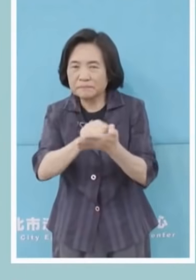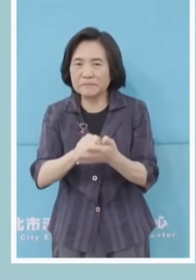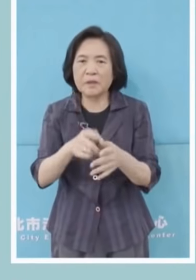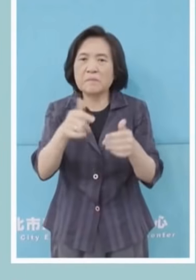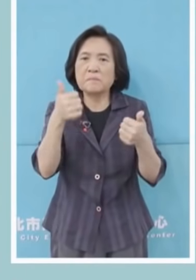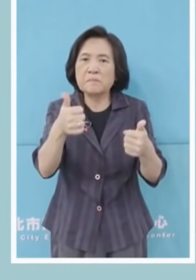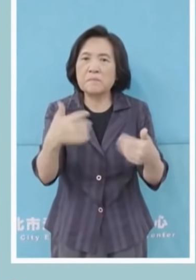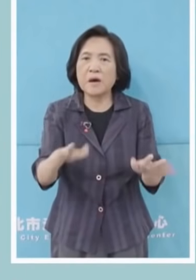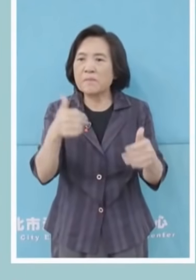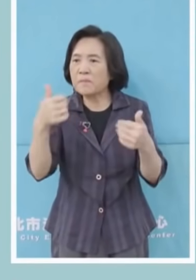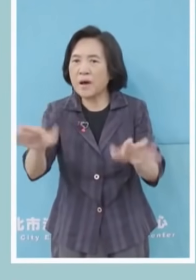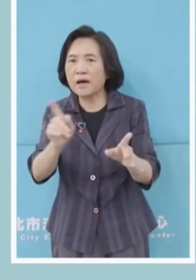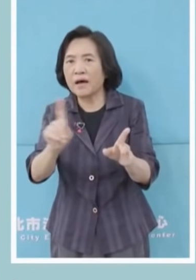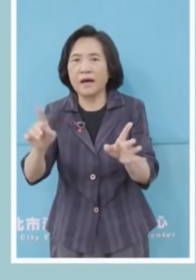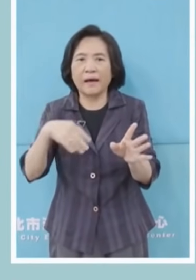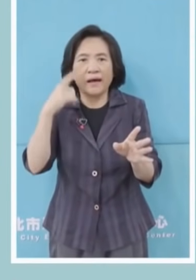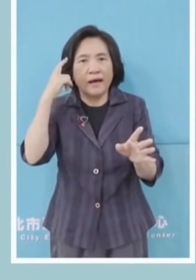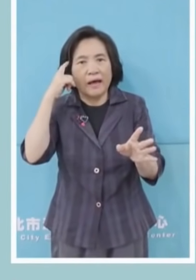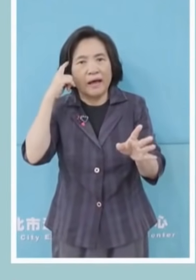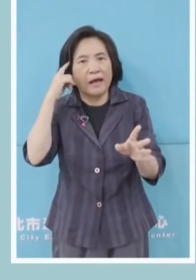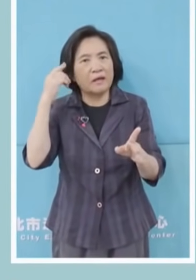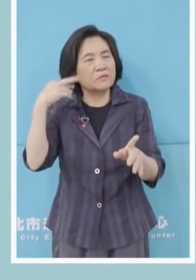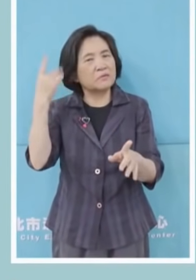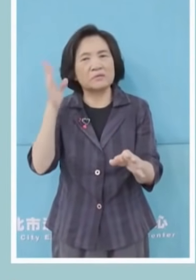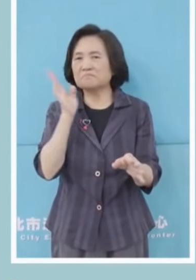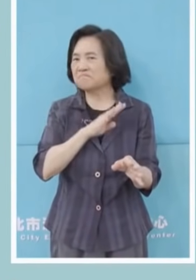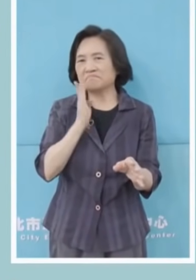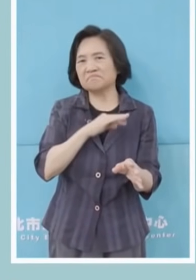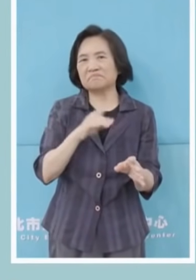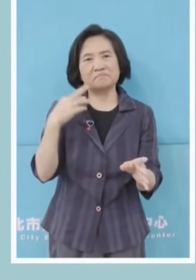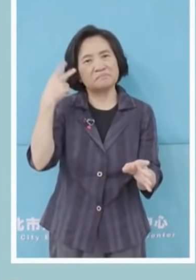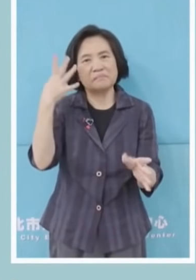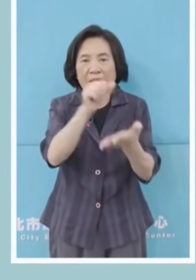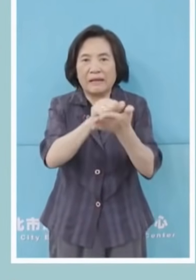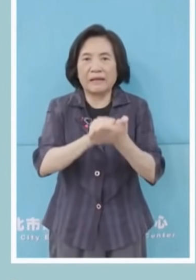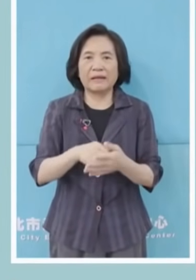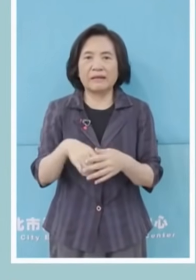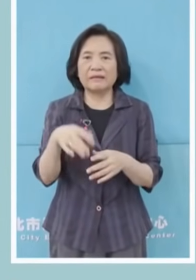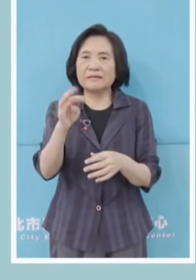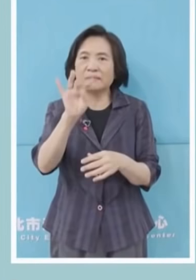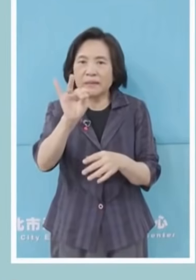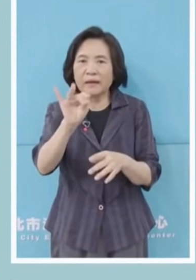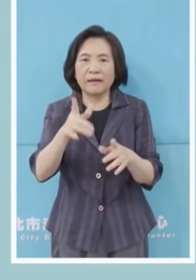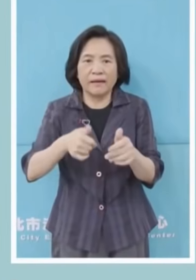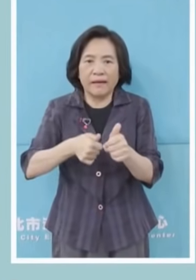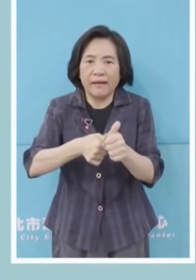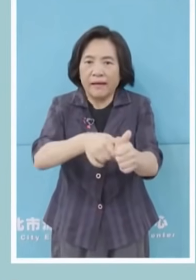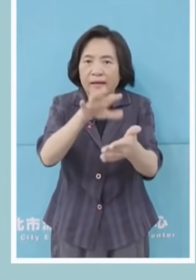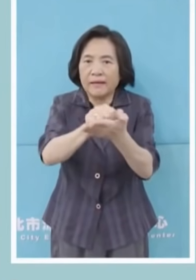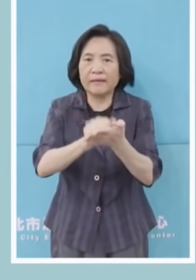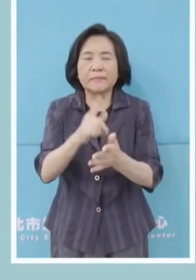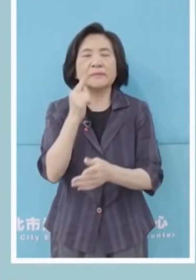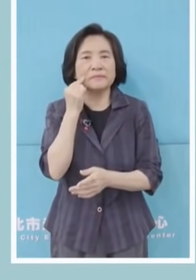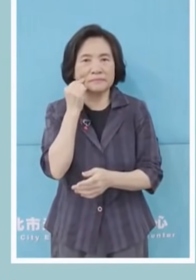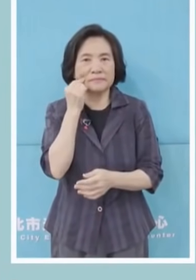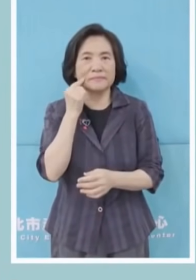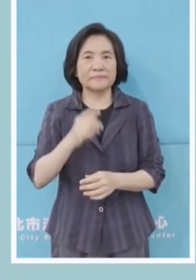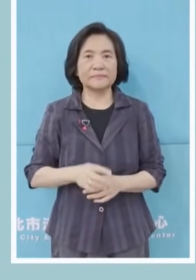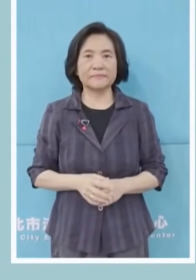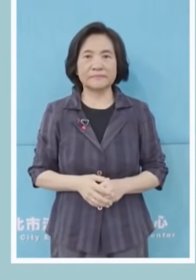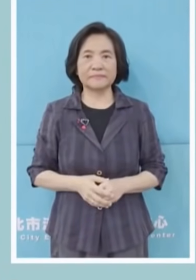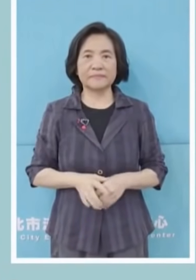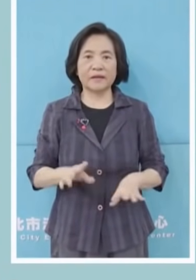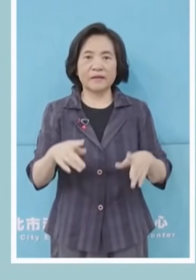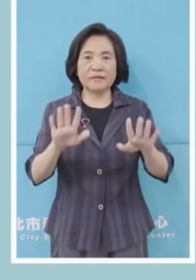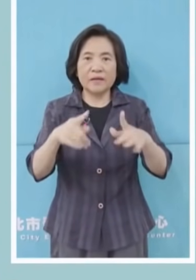得不可行了，事实上也不太可能，因为这几百人没有办法去做疫调。那事实上，哦，在人